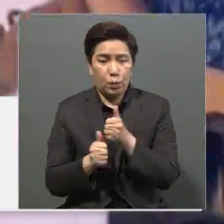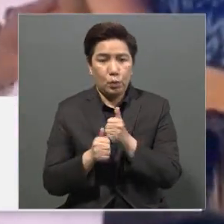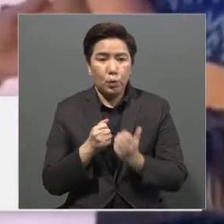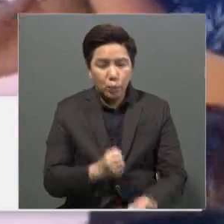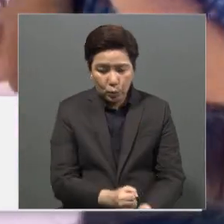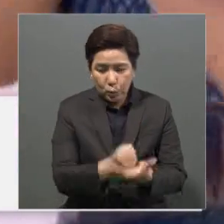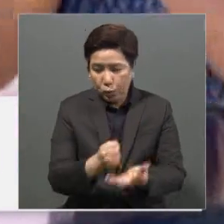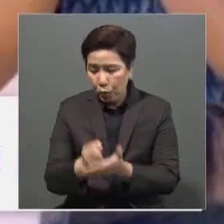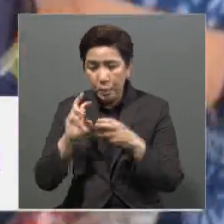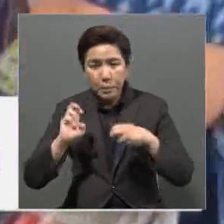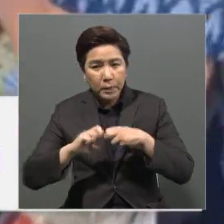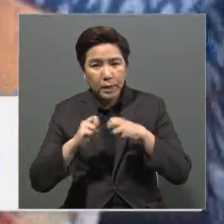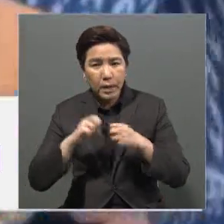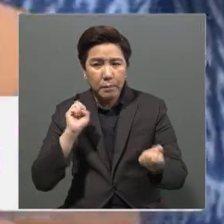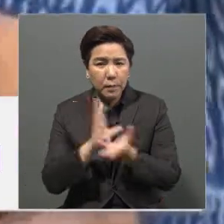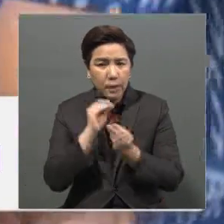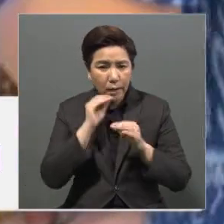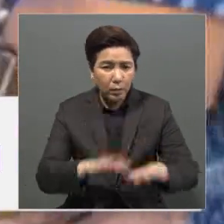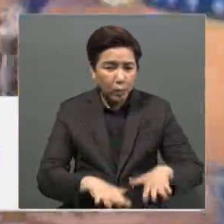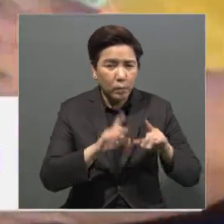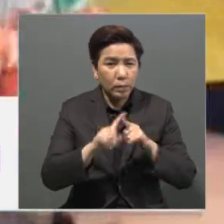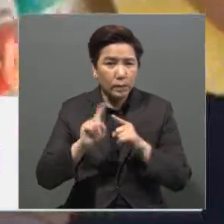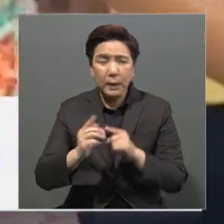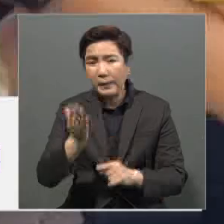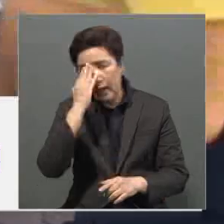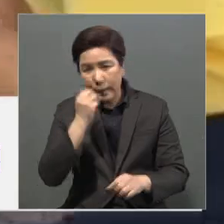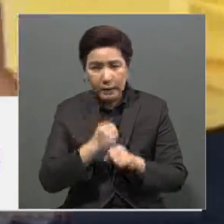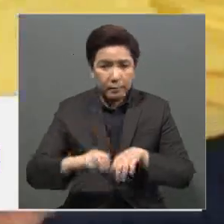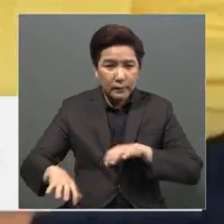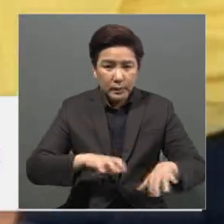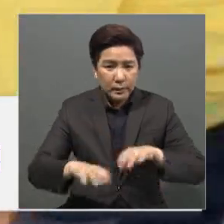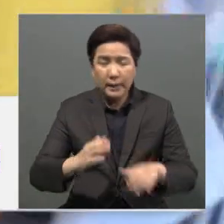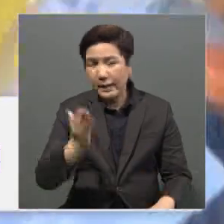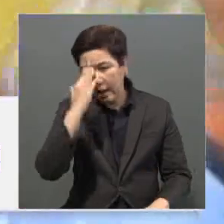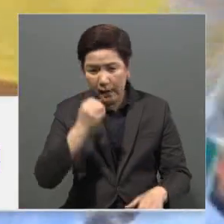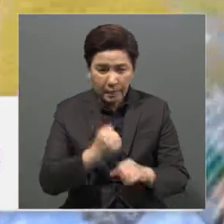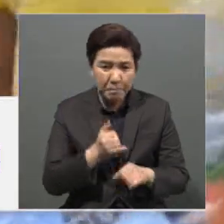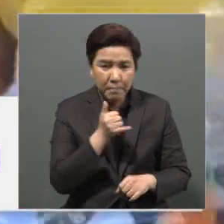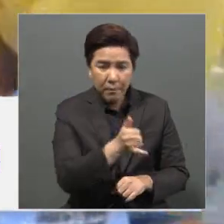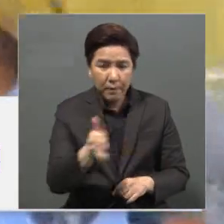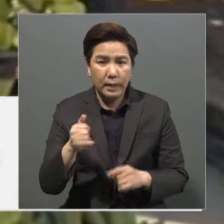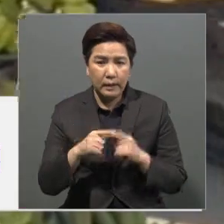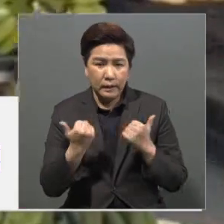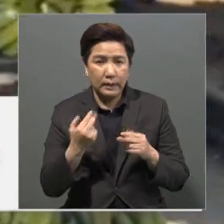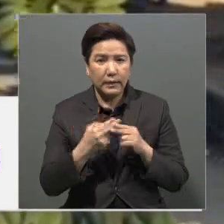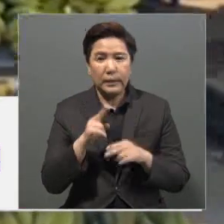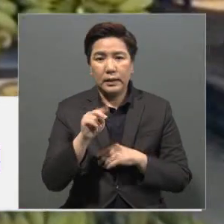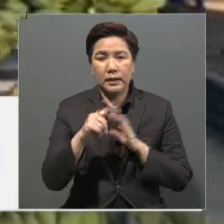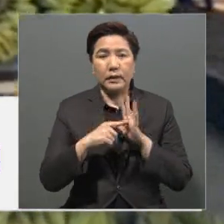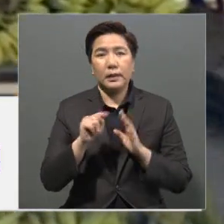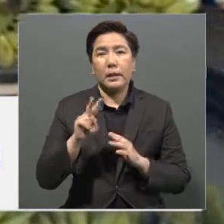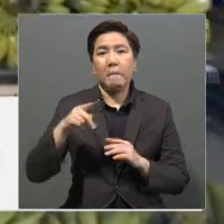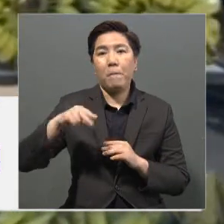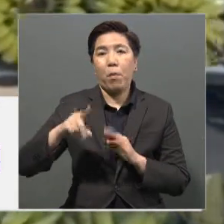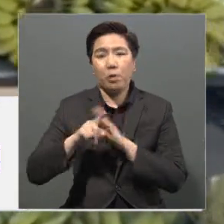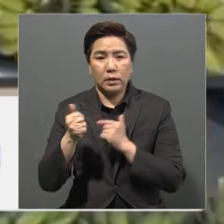เหลือผู้ประสบอุทกภัยวาตภัยและดินโคนถล่มส่วนหน้าหรือว่าสปชส่วนหน้าพร้อมด้วยพลเอกณัฐพงษ์นาคพาณิชย์รัฐมนตรี